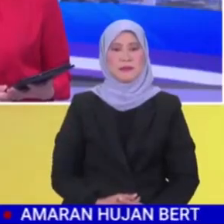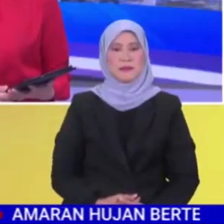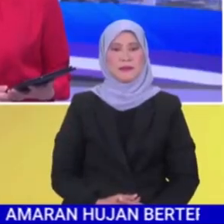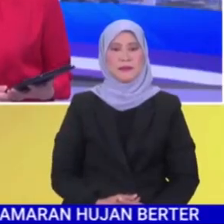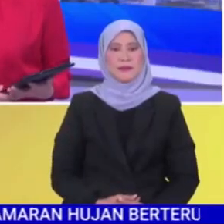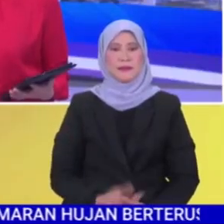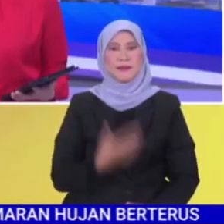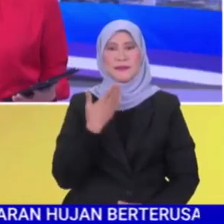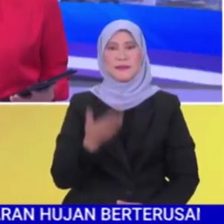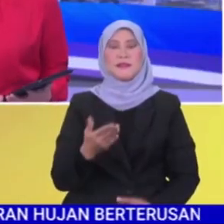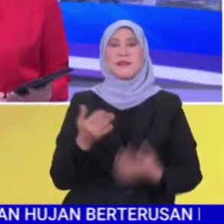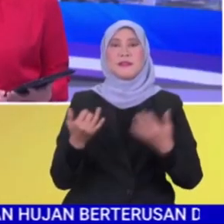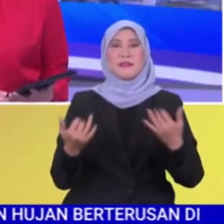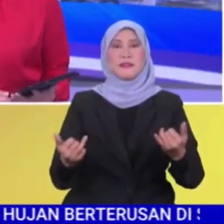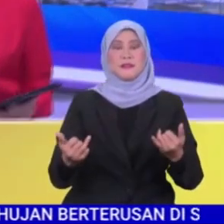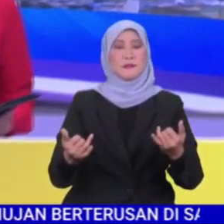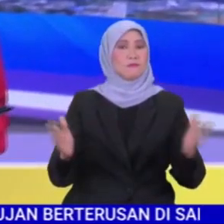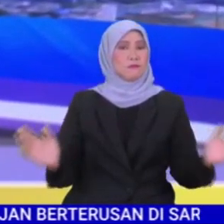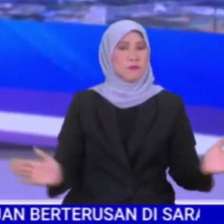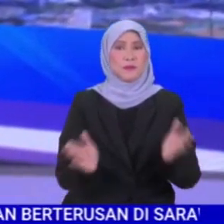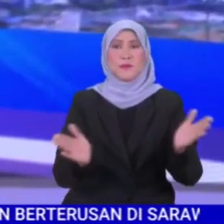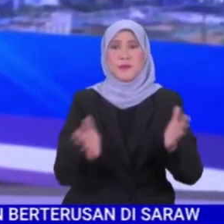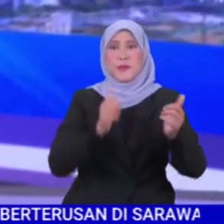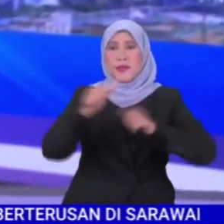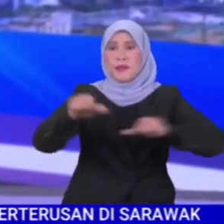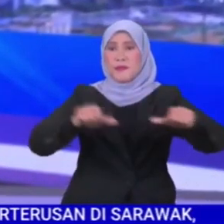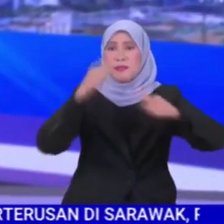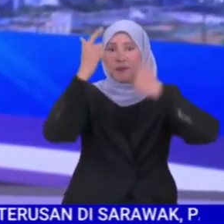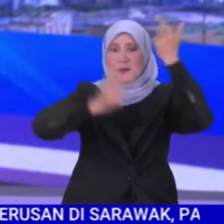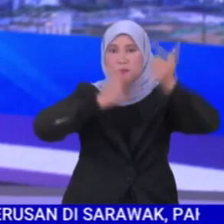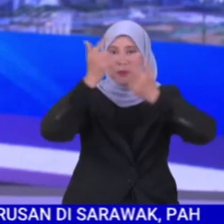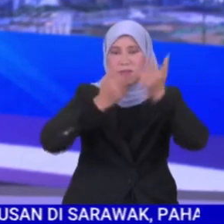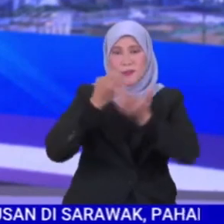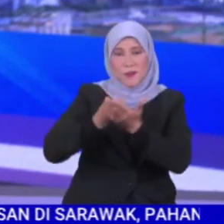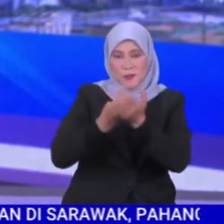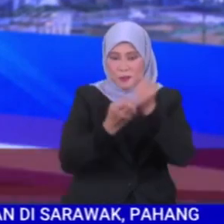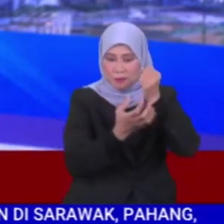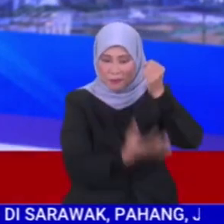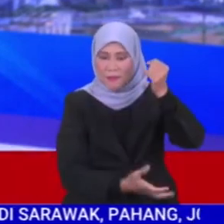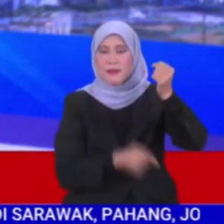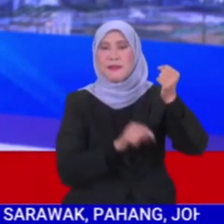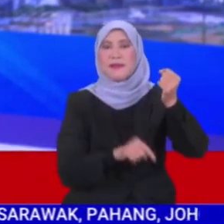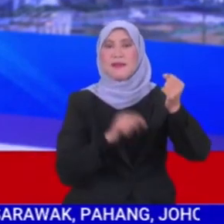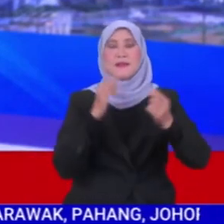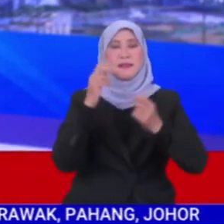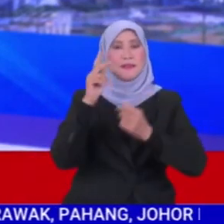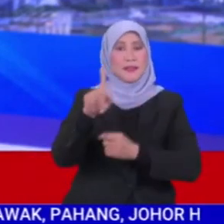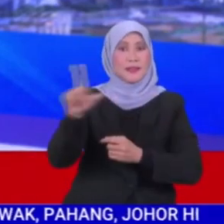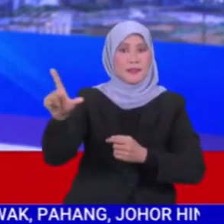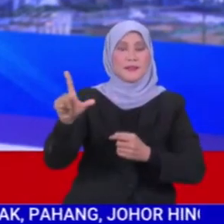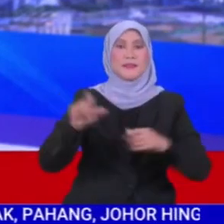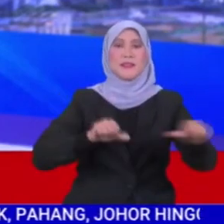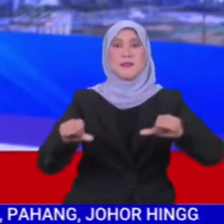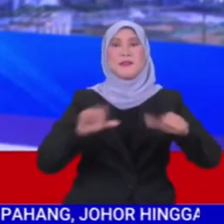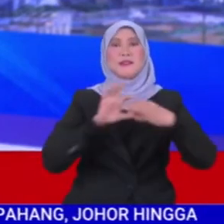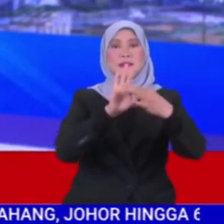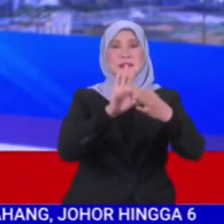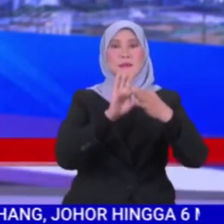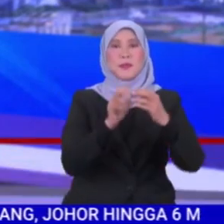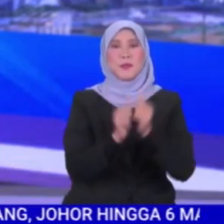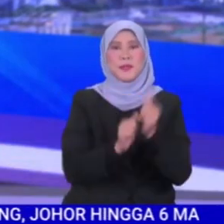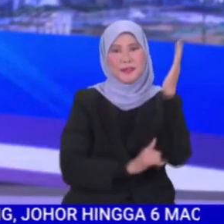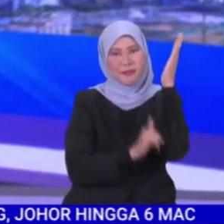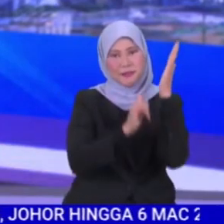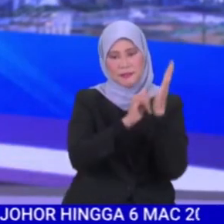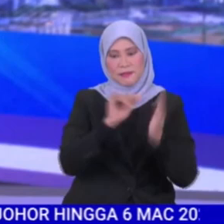Ya, benar sahih. Usaha menyemarakkan aktiviti pelancongan dan ekonomi warga Kuala Lumpur terus dipergiat menerusi kerjasama Yayasan